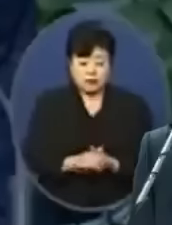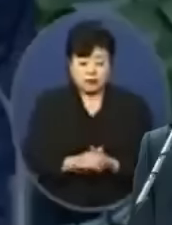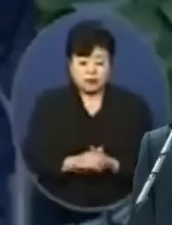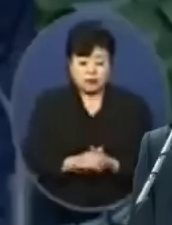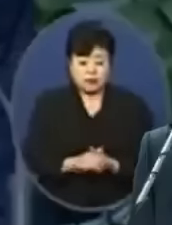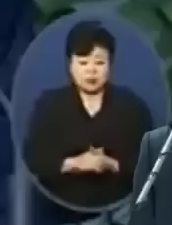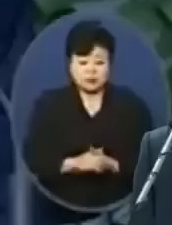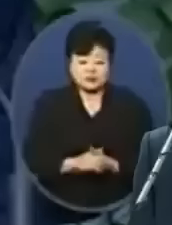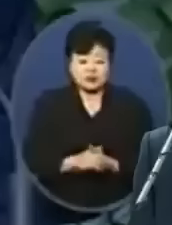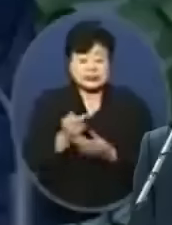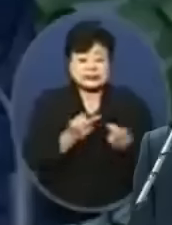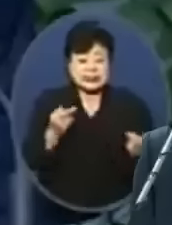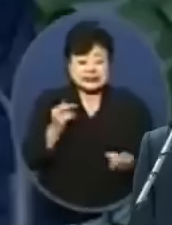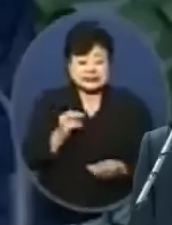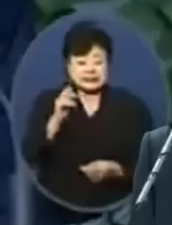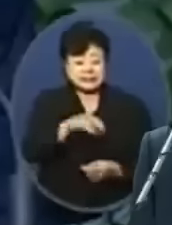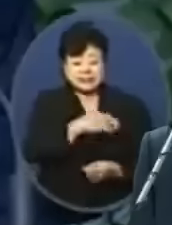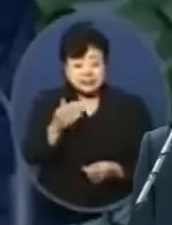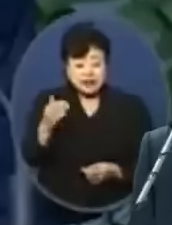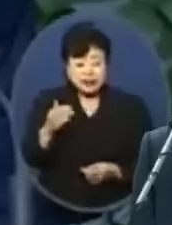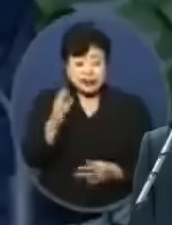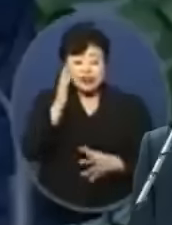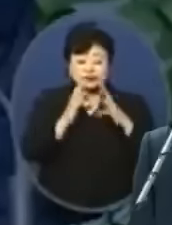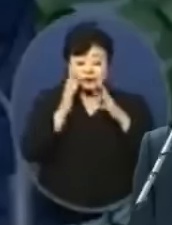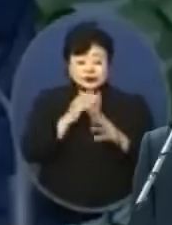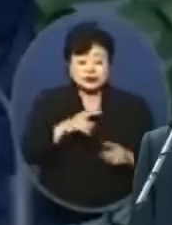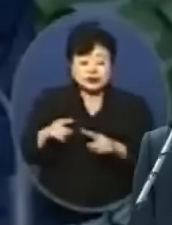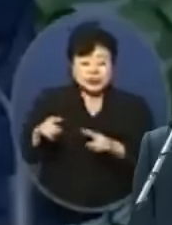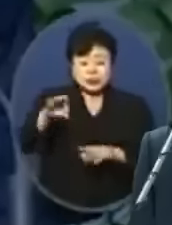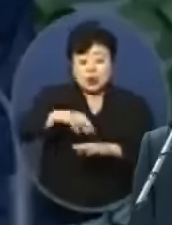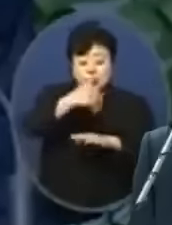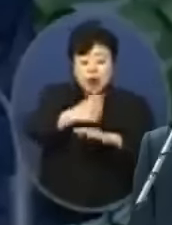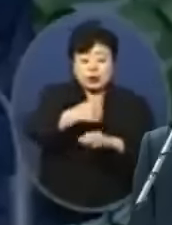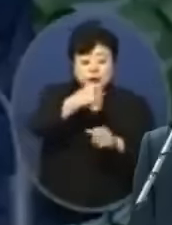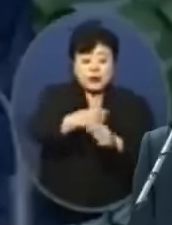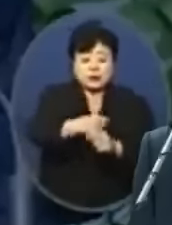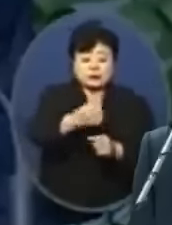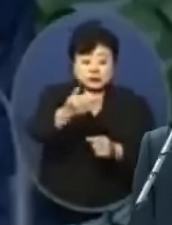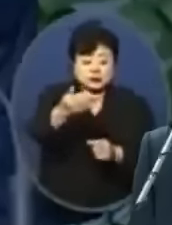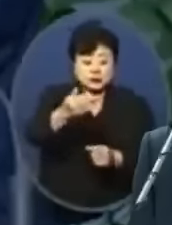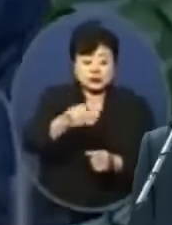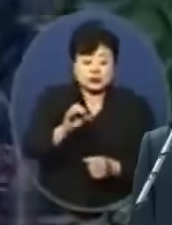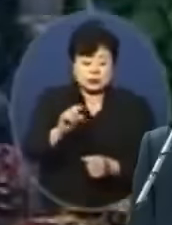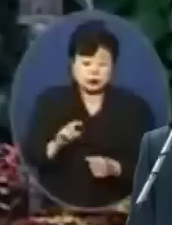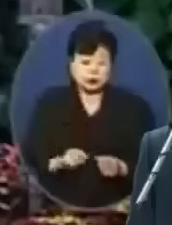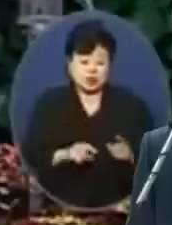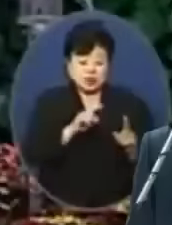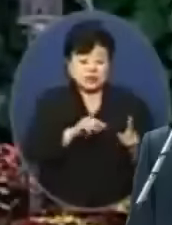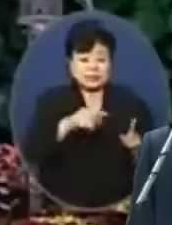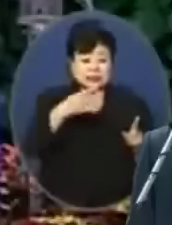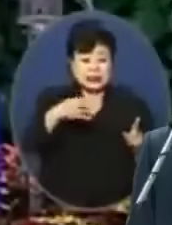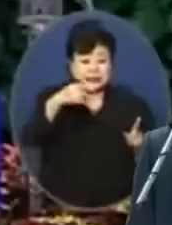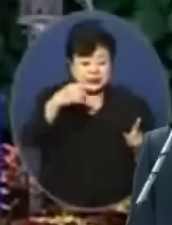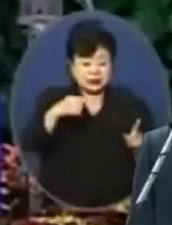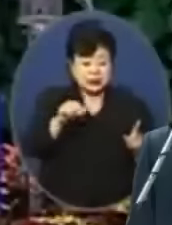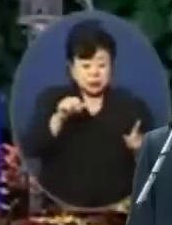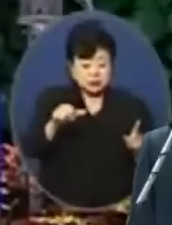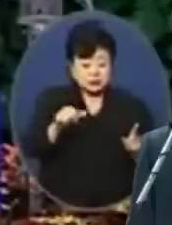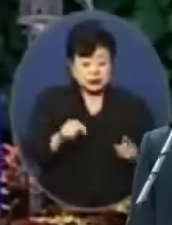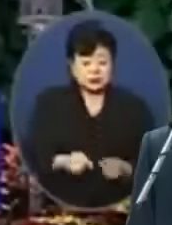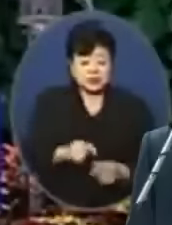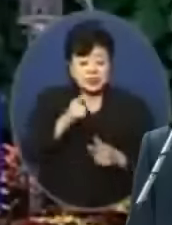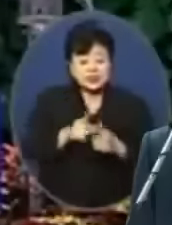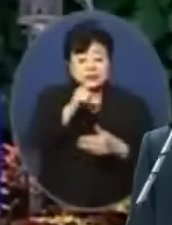산천초목을 다스리는 왕으로서 지음을 받은 것입니다. 에베소 1장 4절 5절에 보면 곧 창세전에